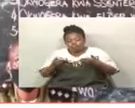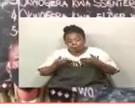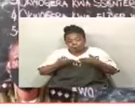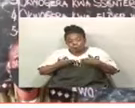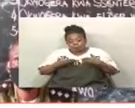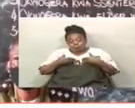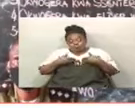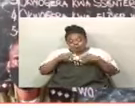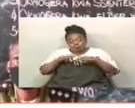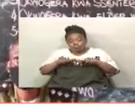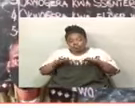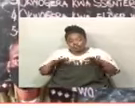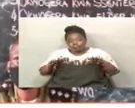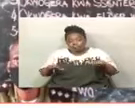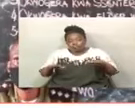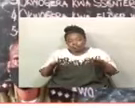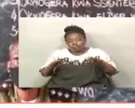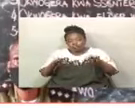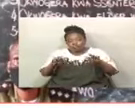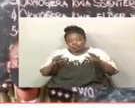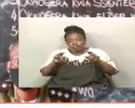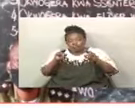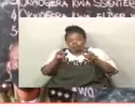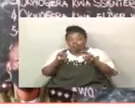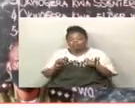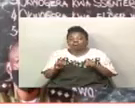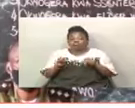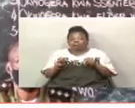ettaka baagala tuteekwa kutunda